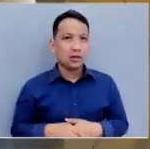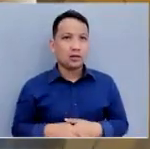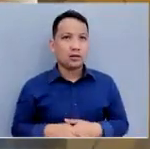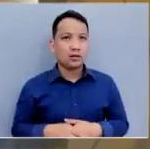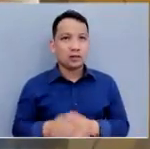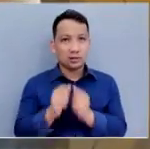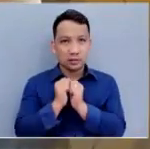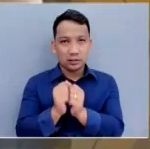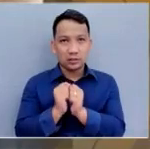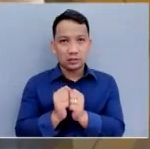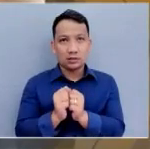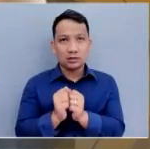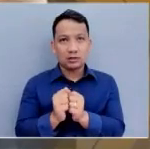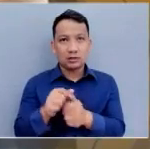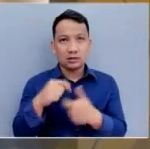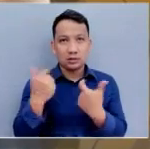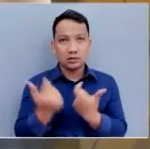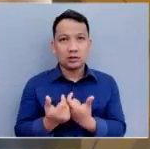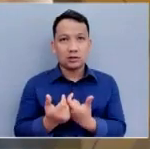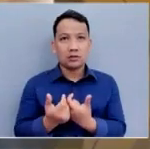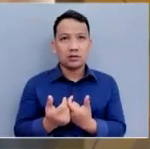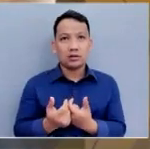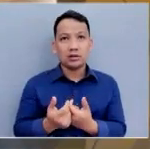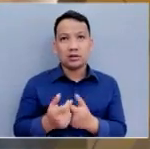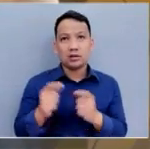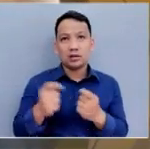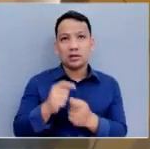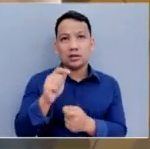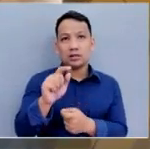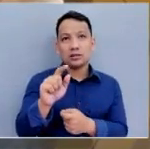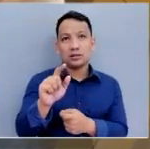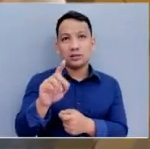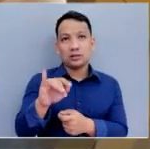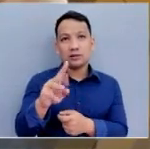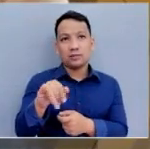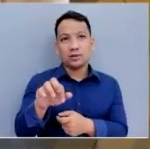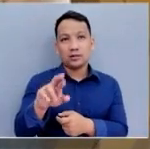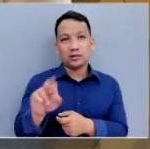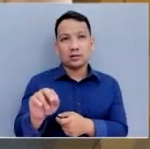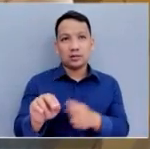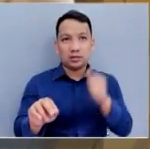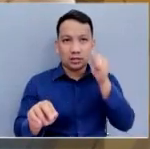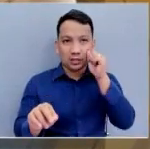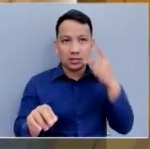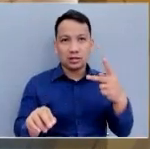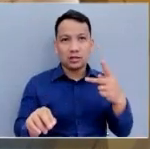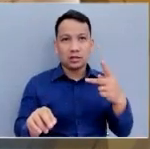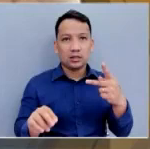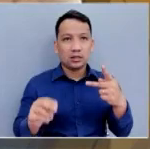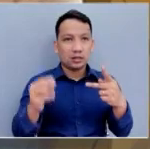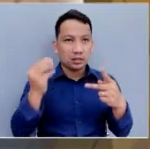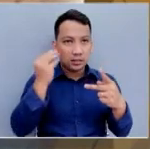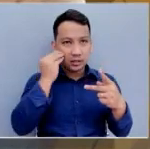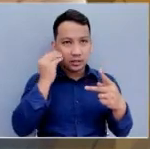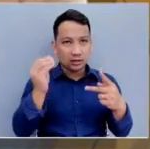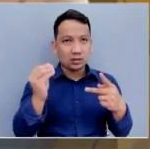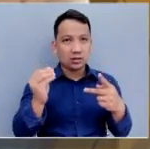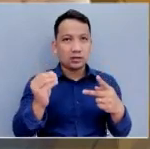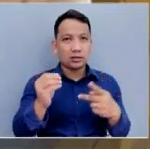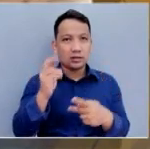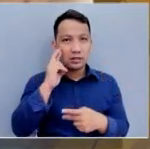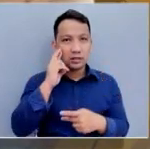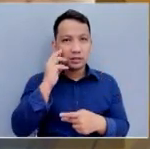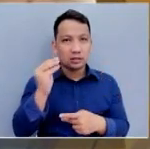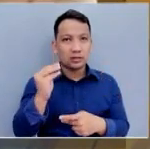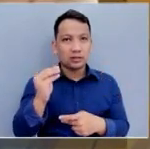Siyempre, hindi mawawala ang legit dabarkads gaya ni na Alan Kay, Miles Ocampo, Riza May